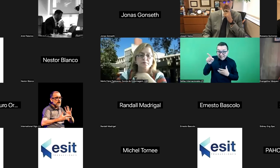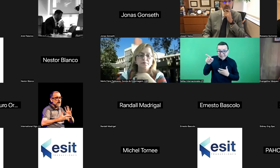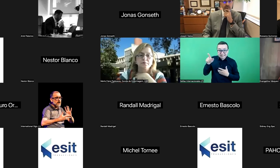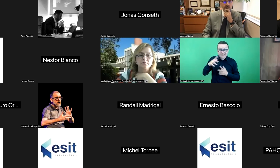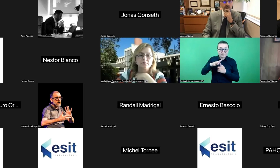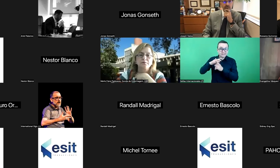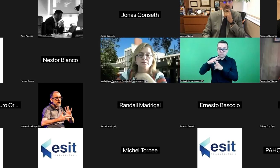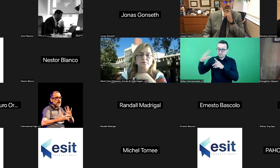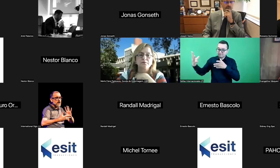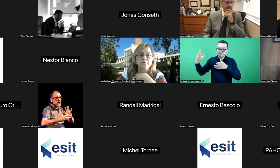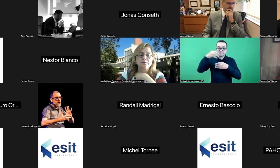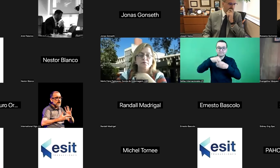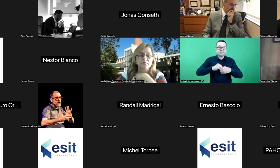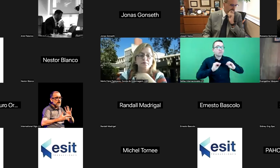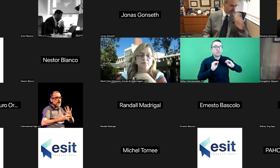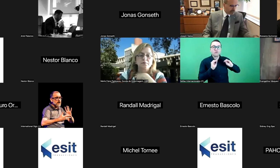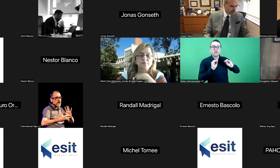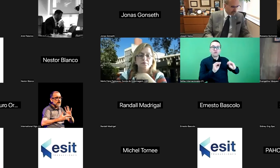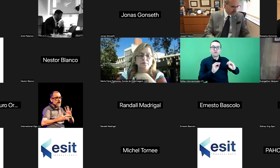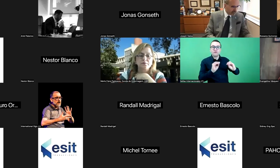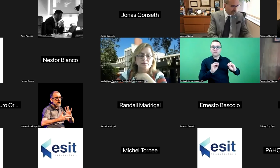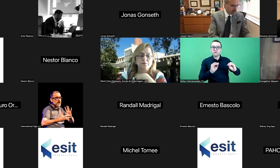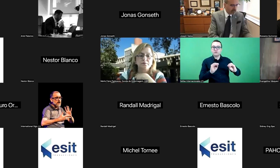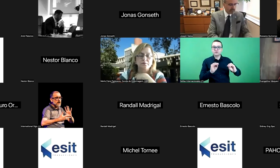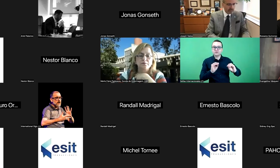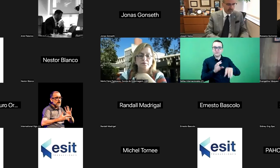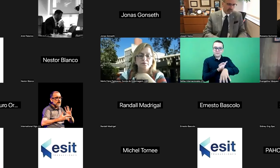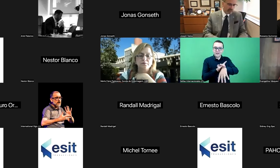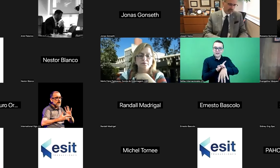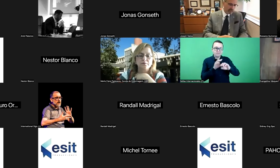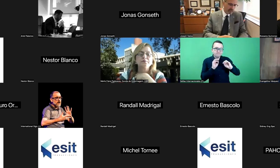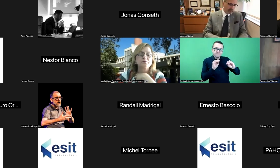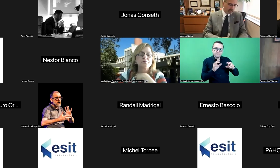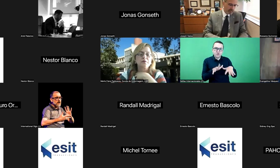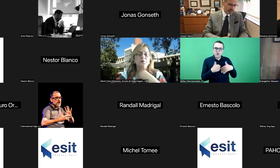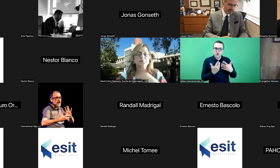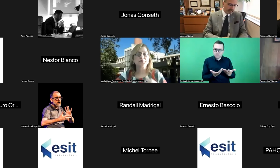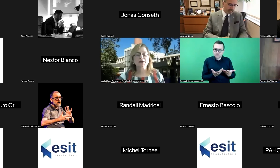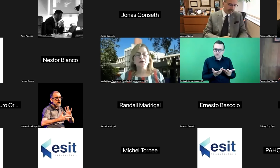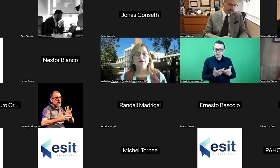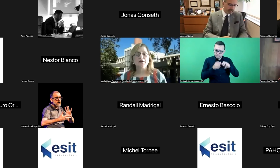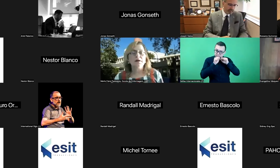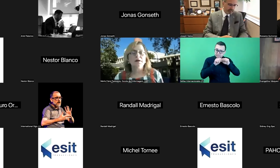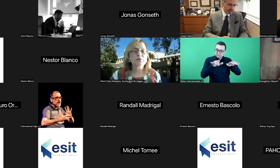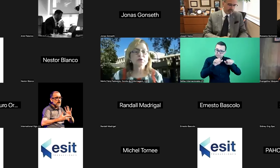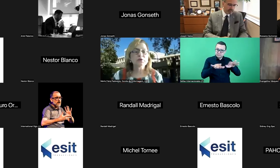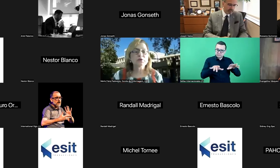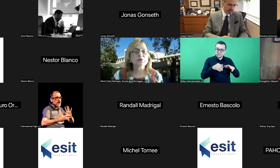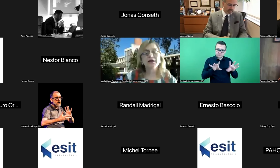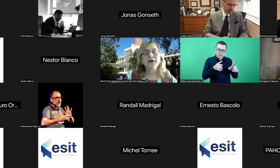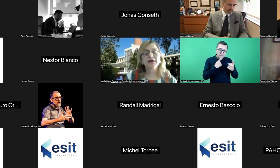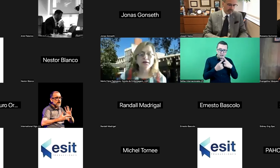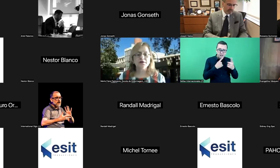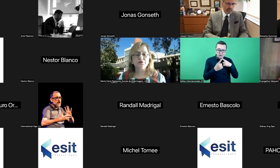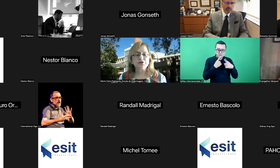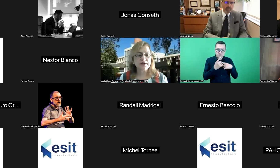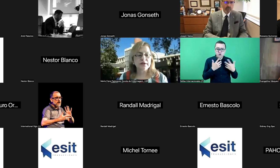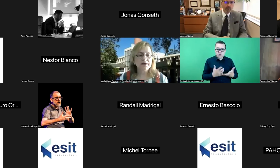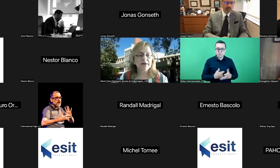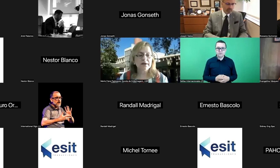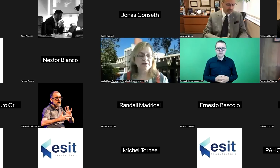intégrer en tant qu'apprentissage toutes ces expériences dans les programmes de formation? Comment transmettre tout ça? Est-ce qu'on en